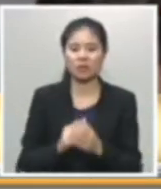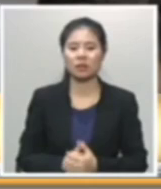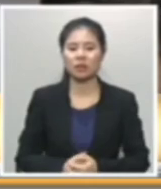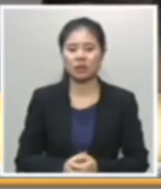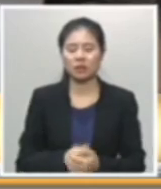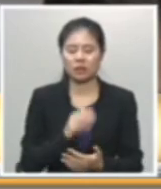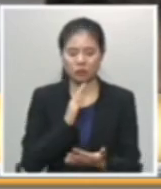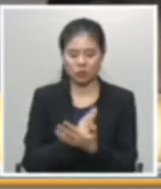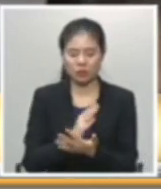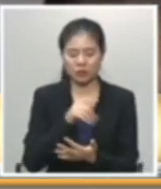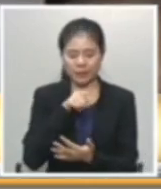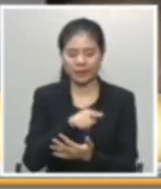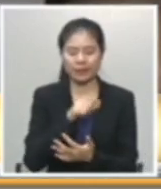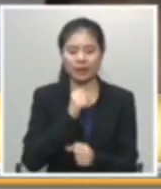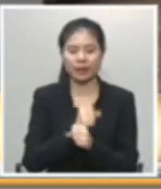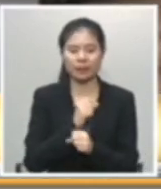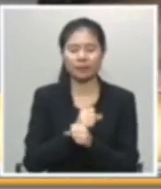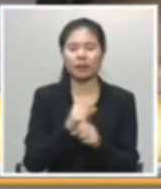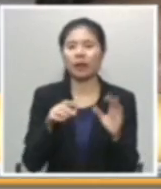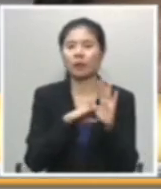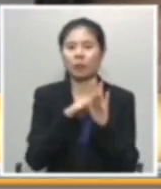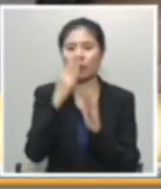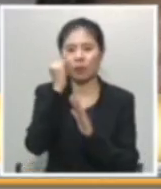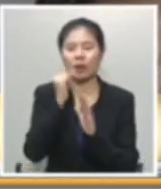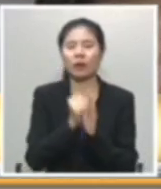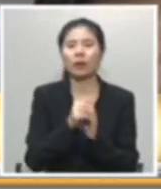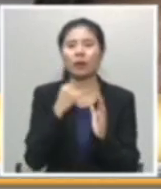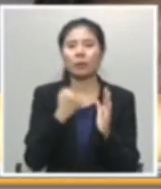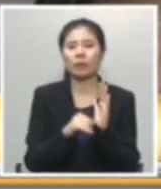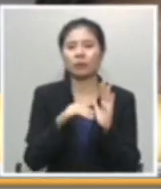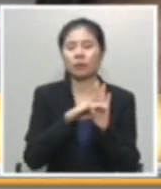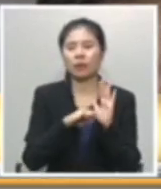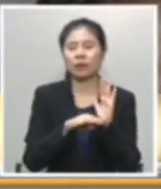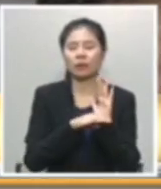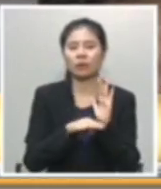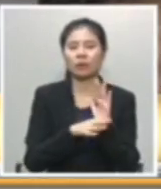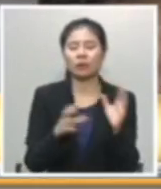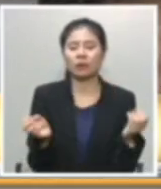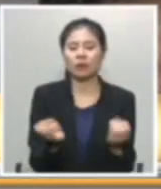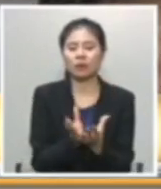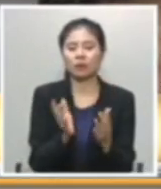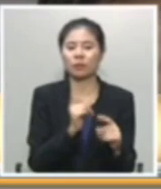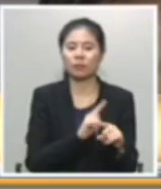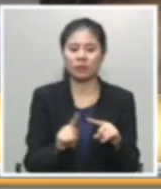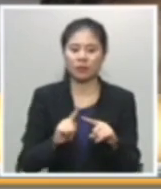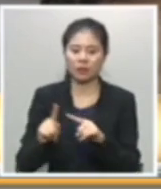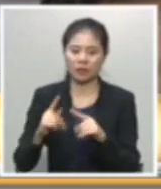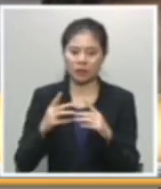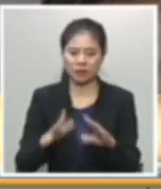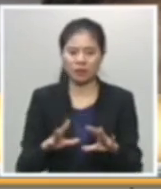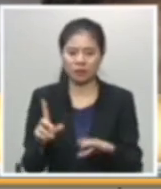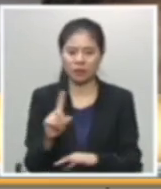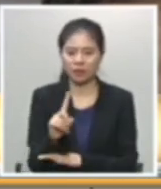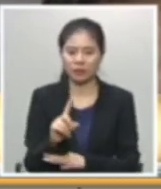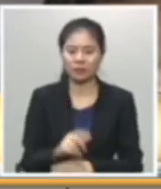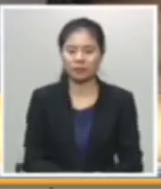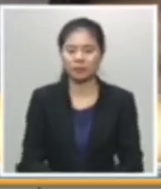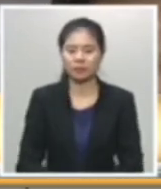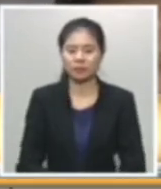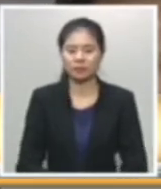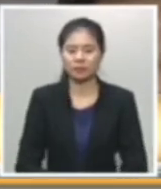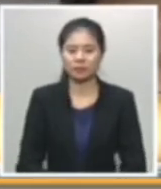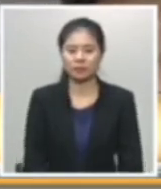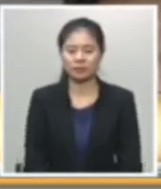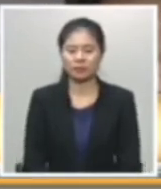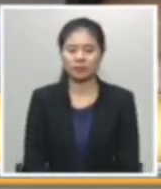ที่มันไม่ถูกต้องตามขั้นตอนจนเกิดความเสียหายเป็นอย่างใหญ่หลวงแล้วนะฮะ